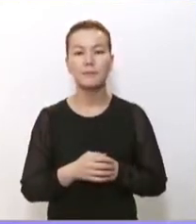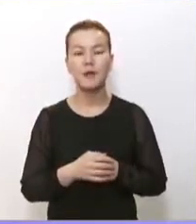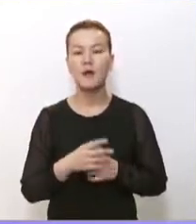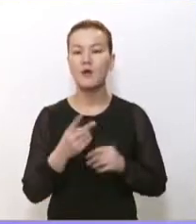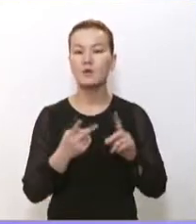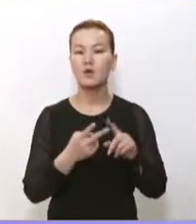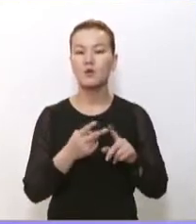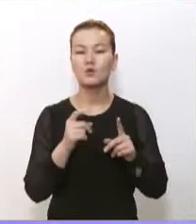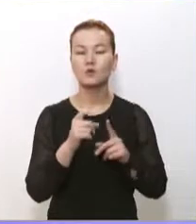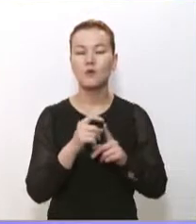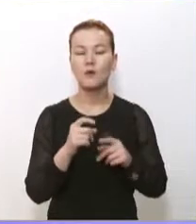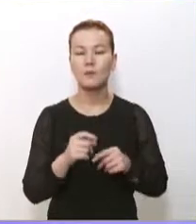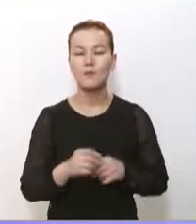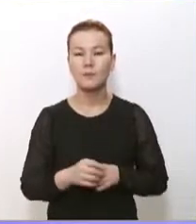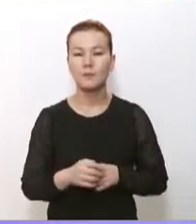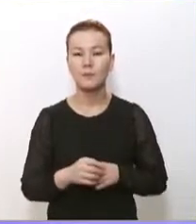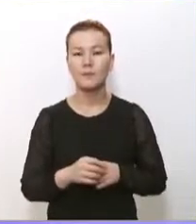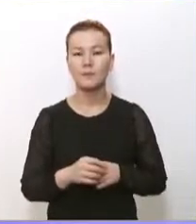Второе слово.